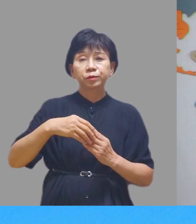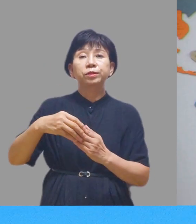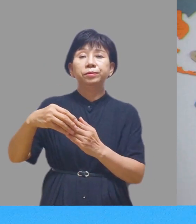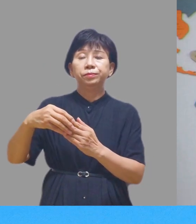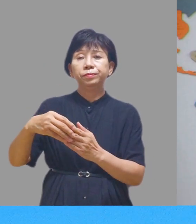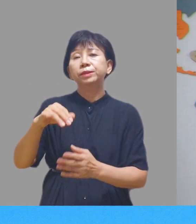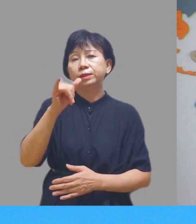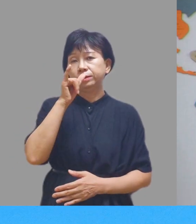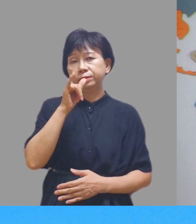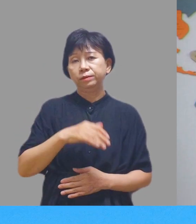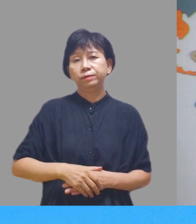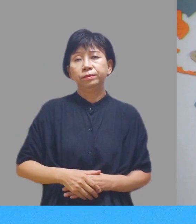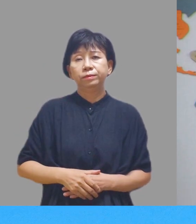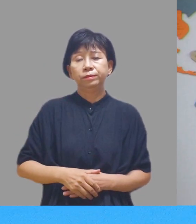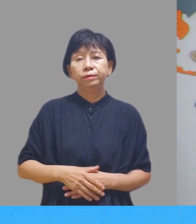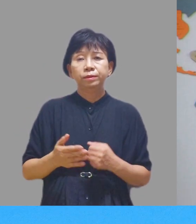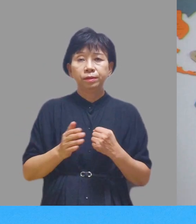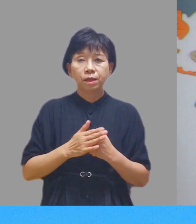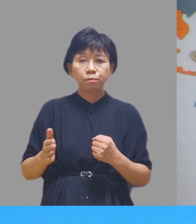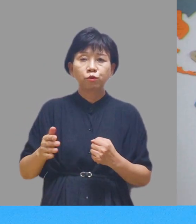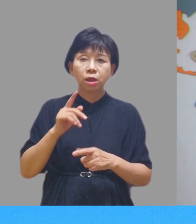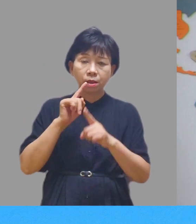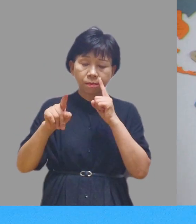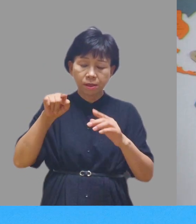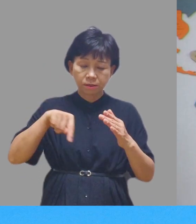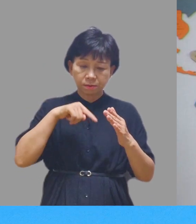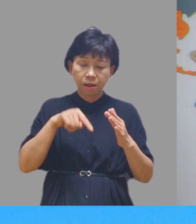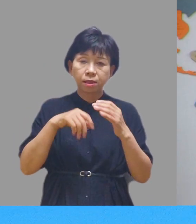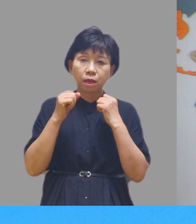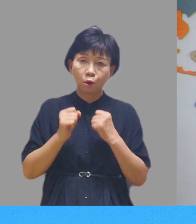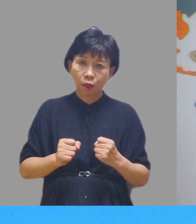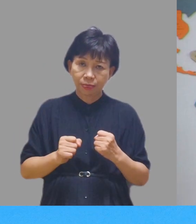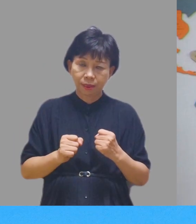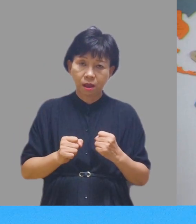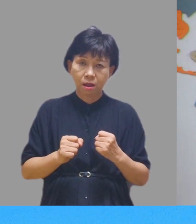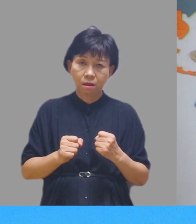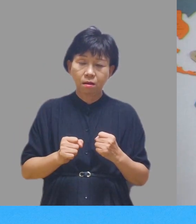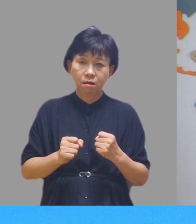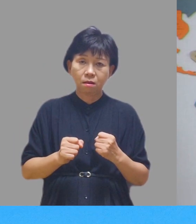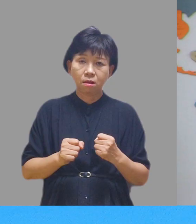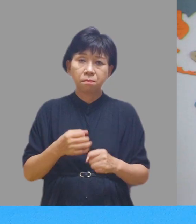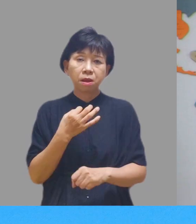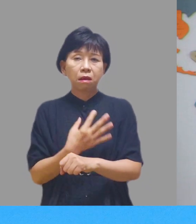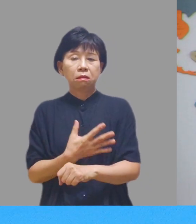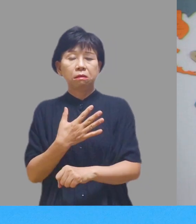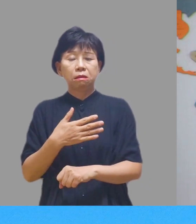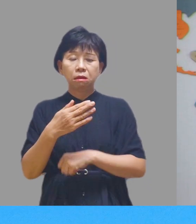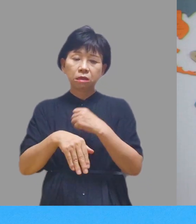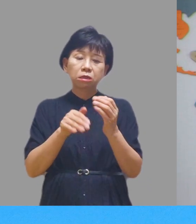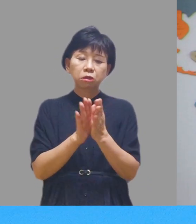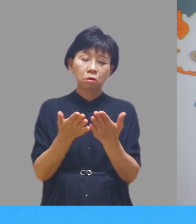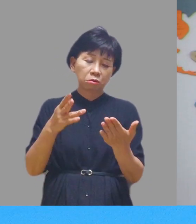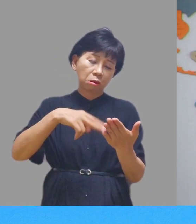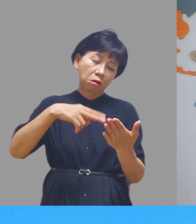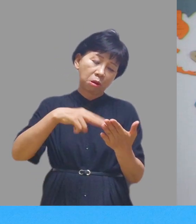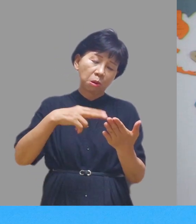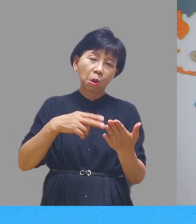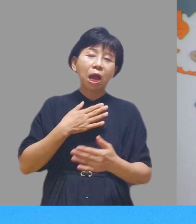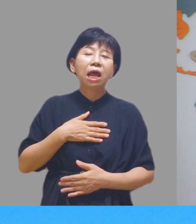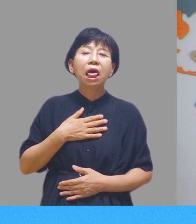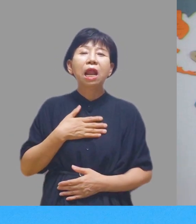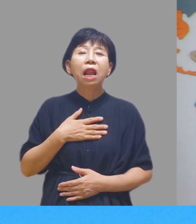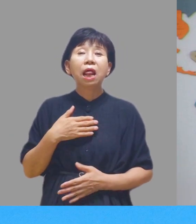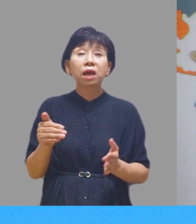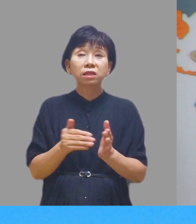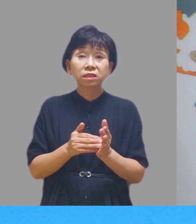것입니다. 그래서 말씀이 거한다는 것은요, 단순히 성경 내용을 아는 데서